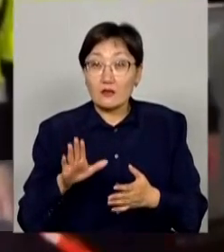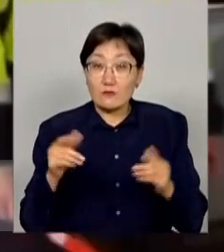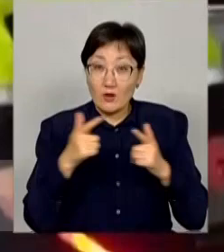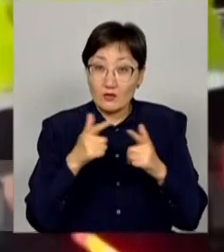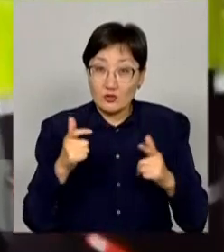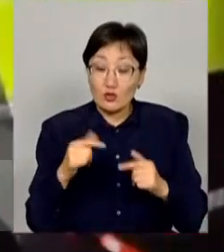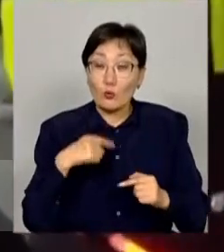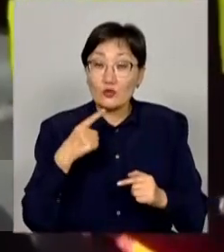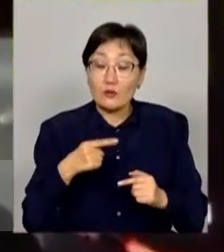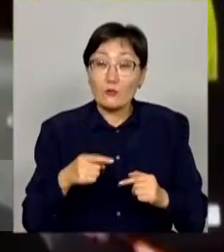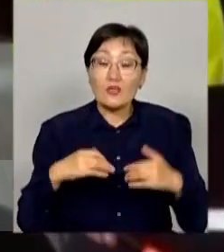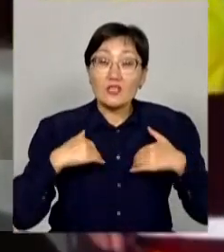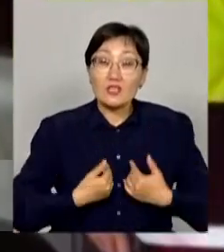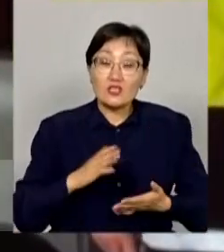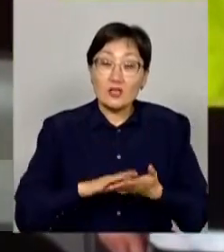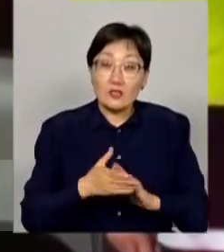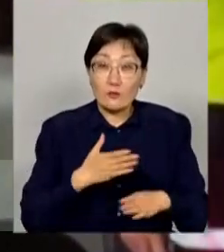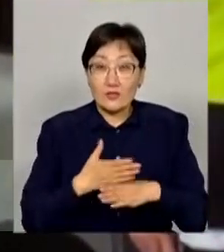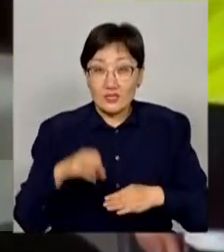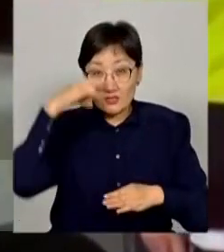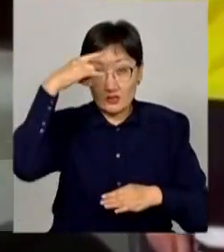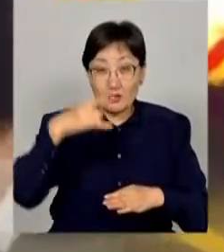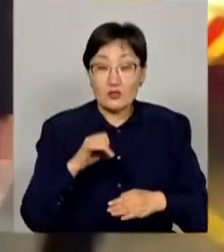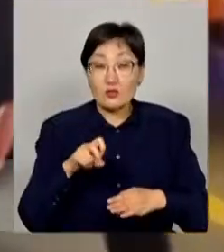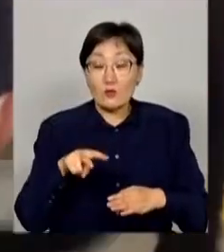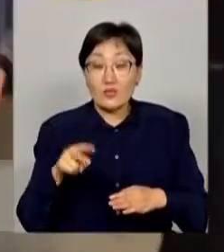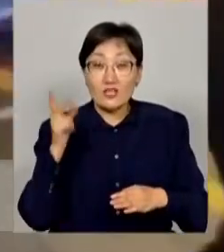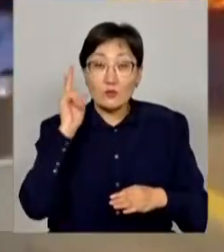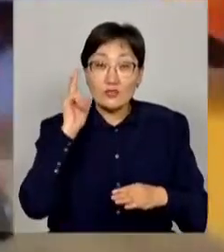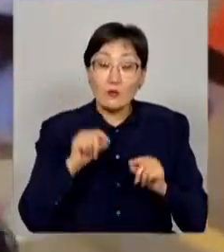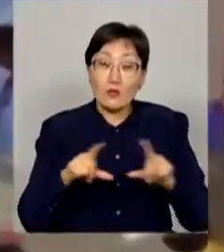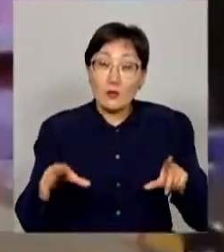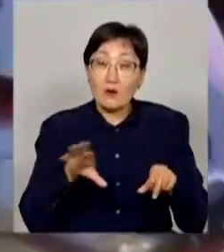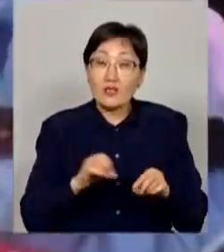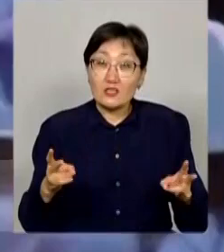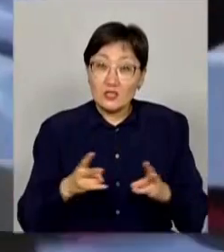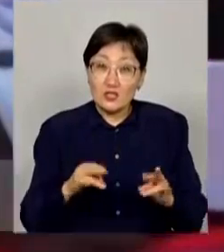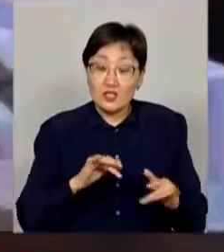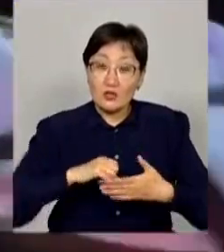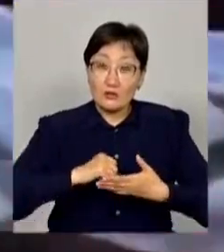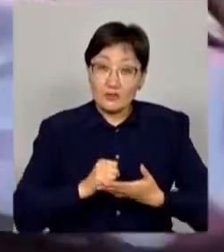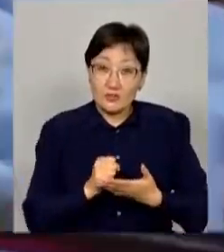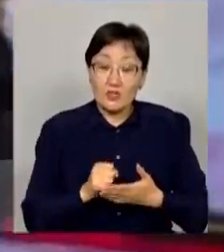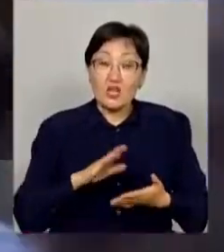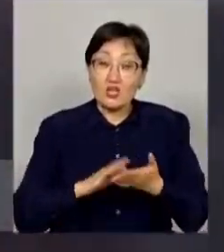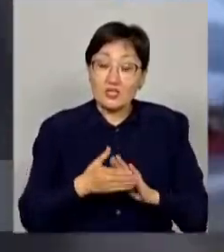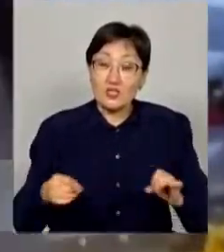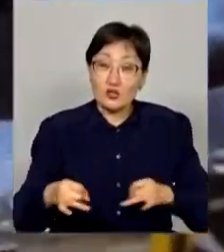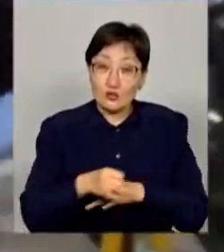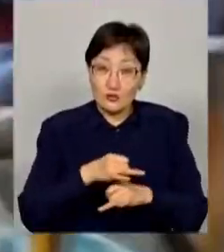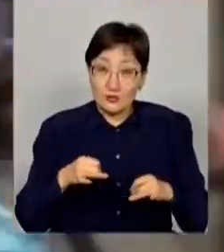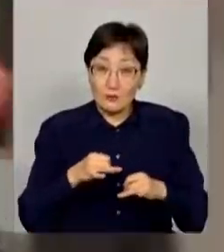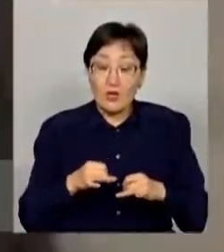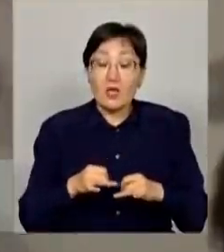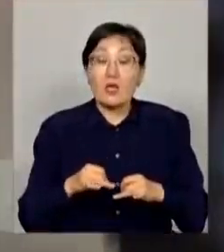мәлімдеді. Айтуынша, қайғылы жағдайдан соң Қазақстанның Сеулдегі елшілігі барлық қажетті шараларды қабылдап, келіссөздер жүргізген.